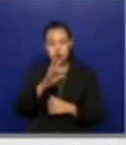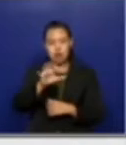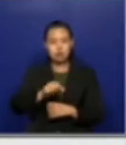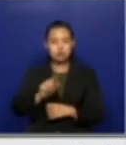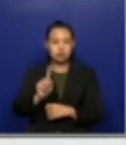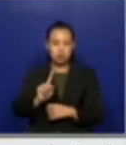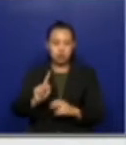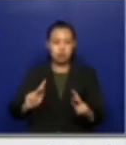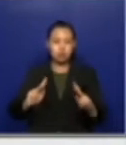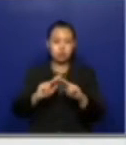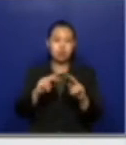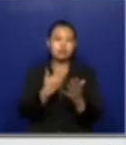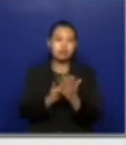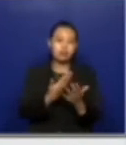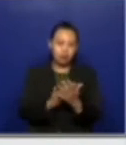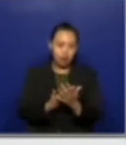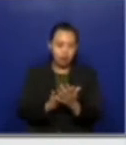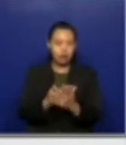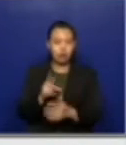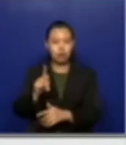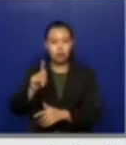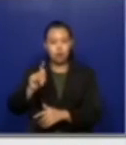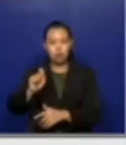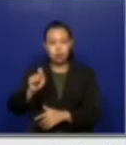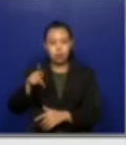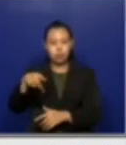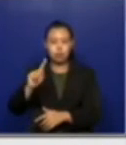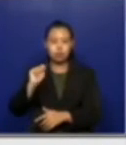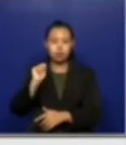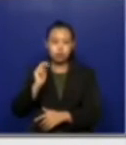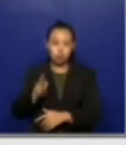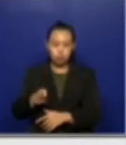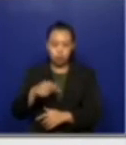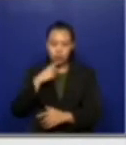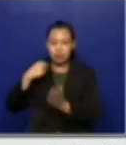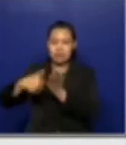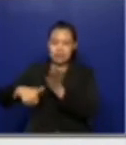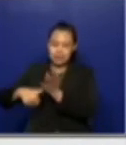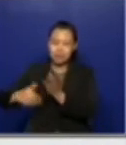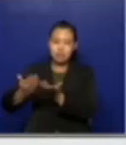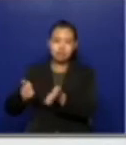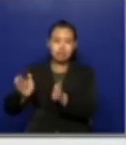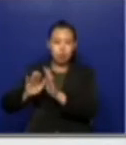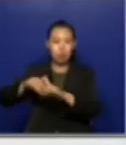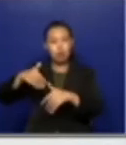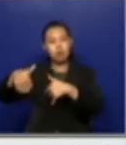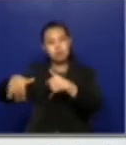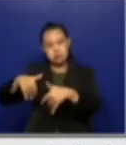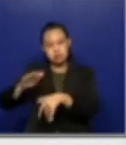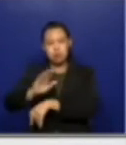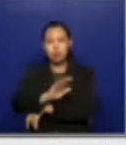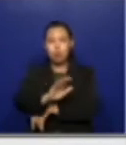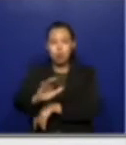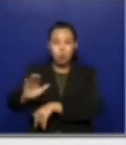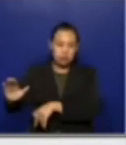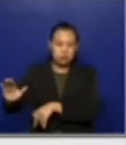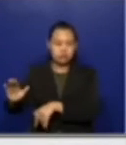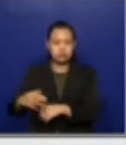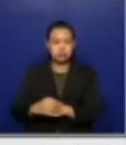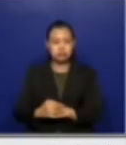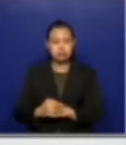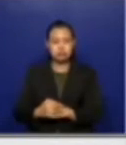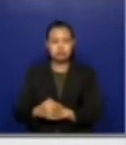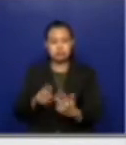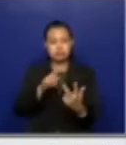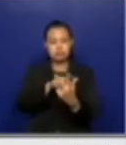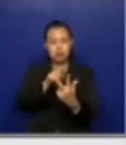ท้องถิ่นและหนี้สินครัวเรือนของประชาชนโดยไม่มีสัญญาณใดๆที่จะแสดงให้เห็น